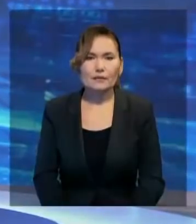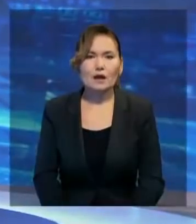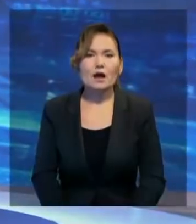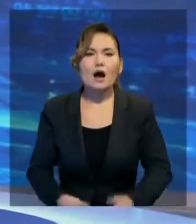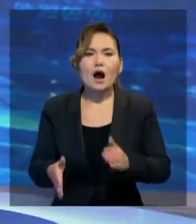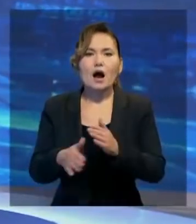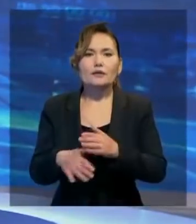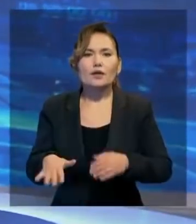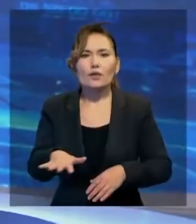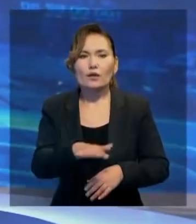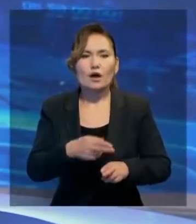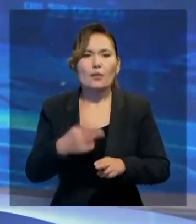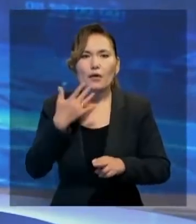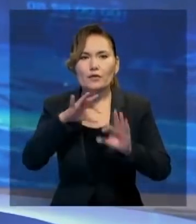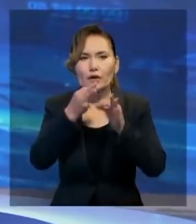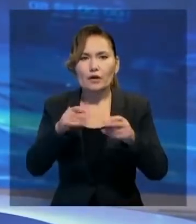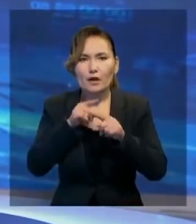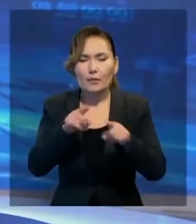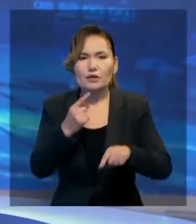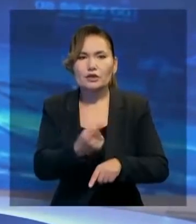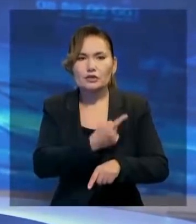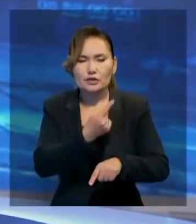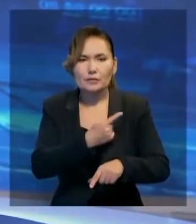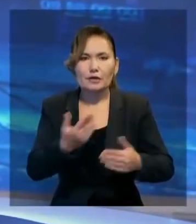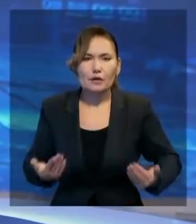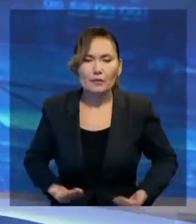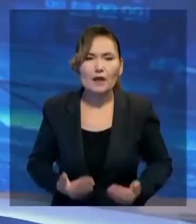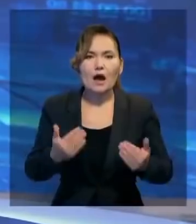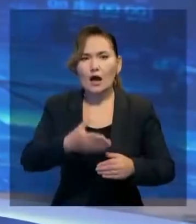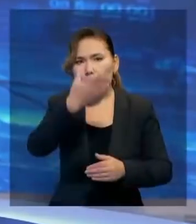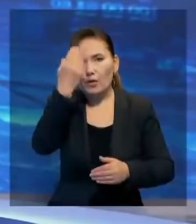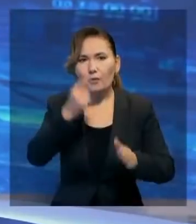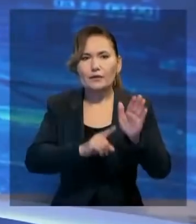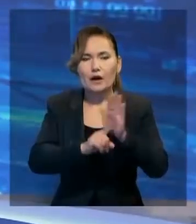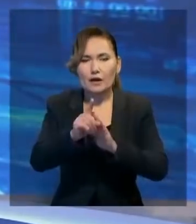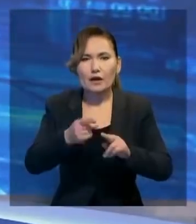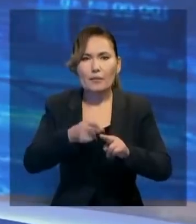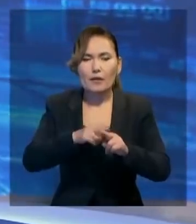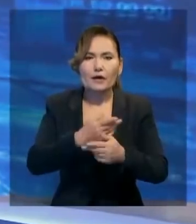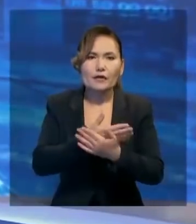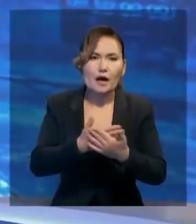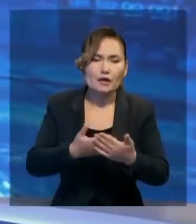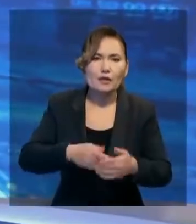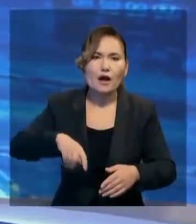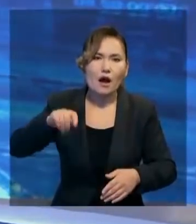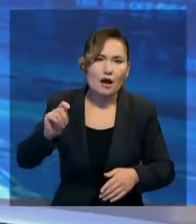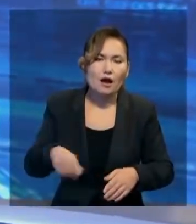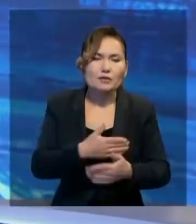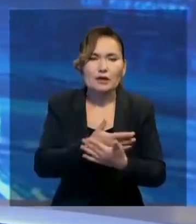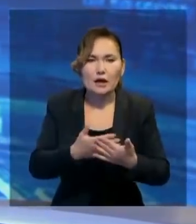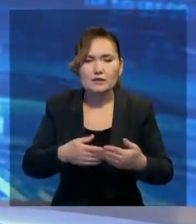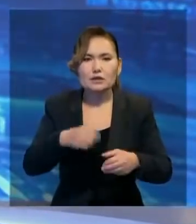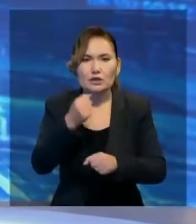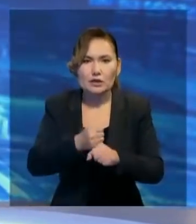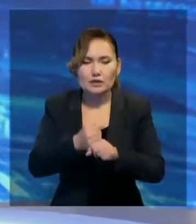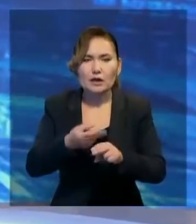Атырау өңірінде ұлттық өнерді дәріптейтін шебер тұрады. Ол қазір ұмыт бола бастаған қамшы өру, ер шабуды кәсіп етеді. Ата